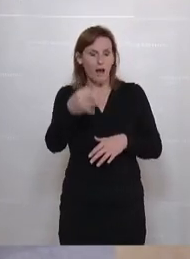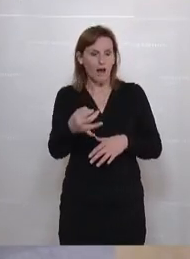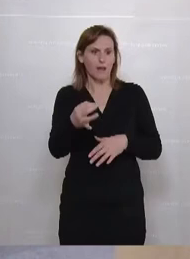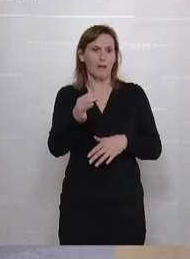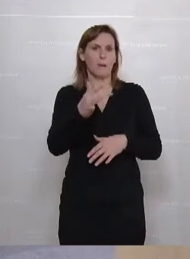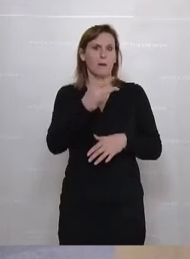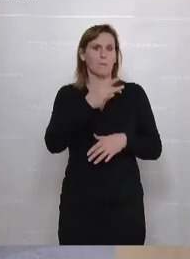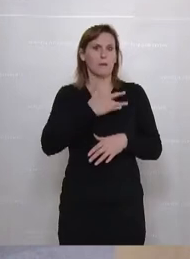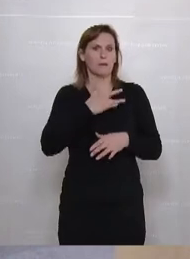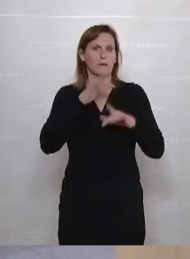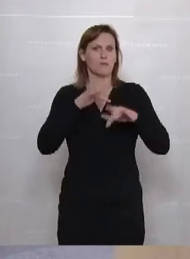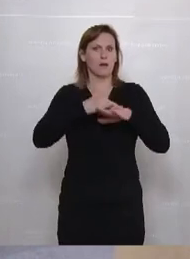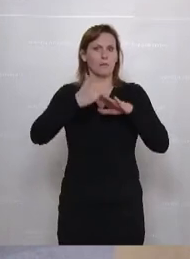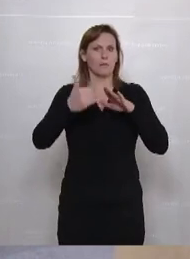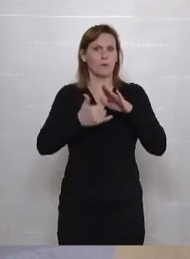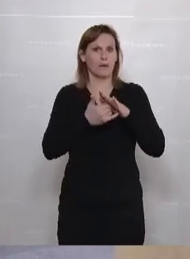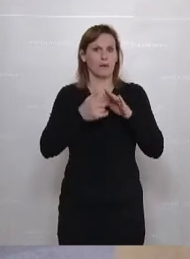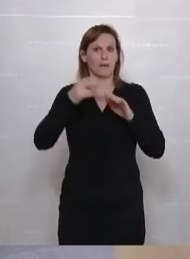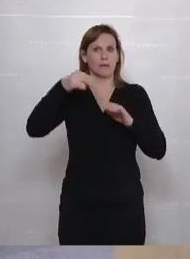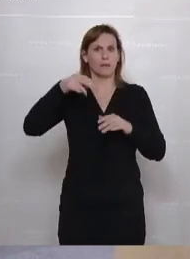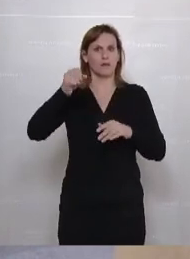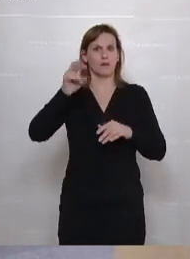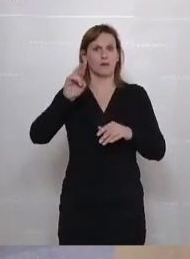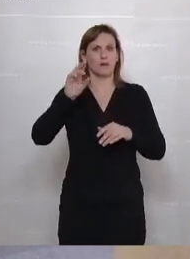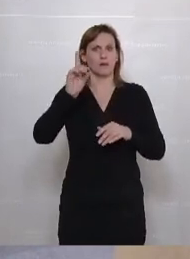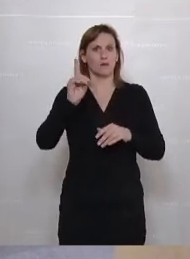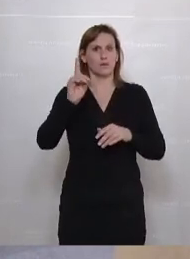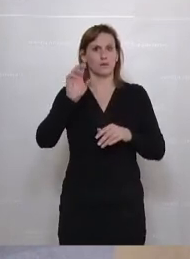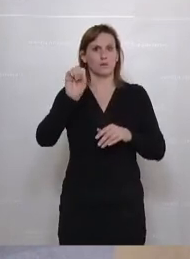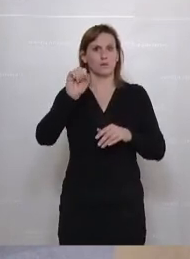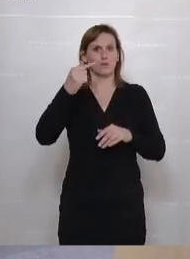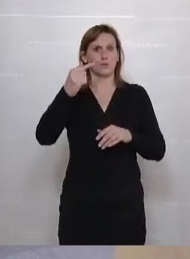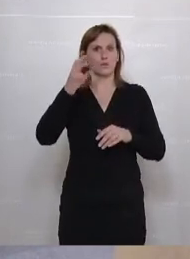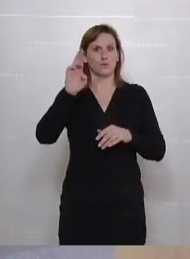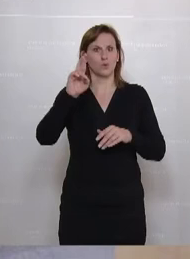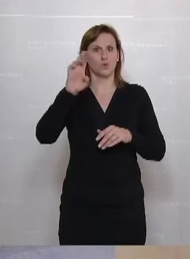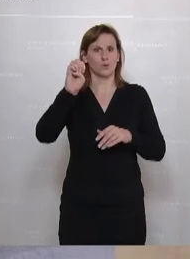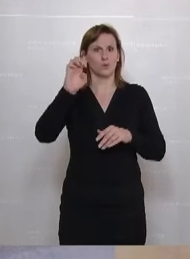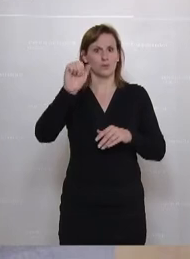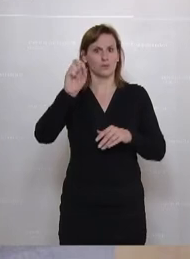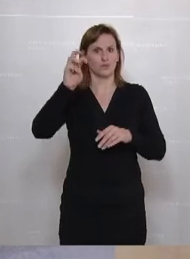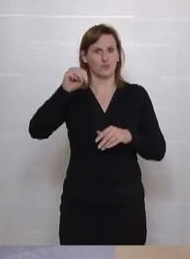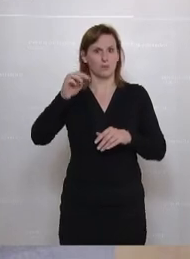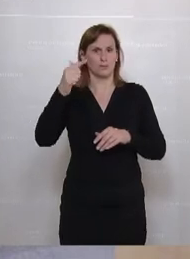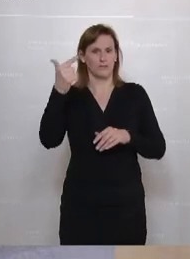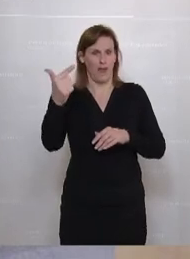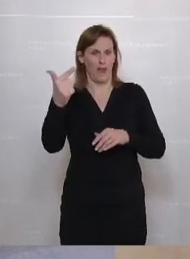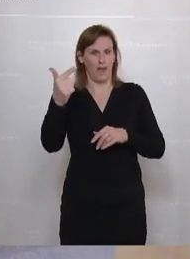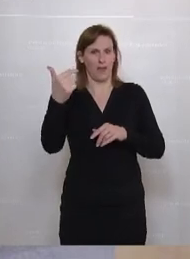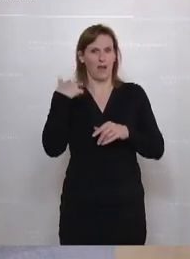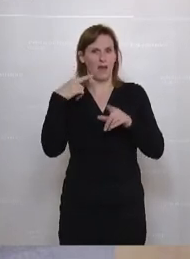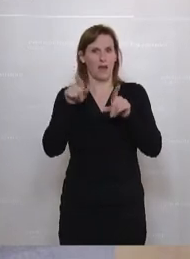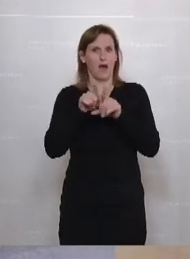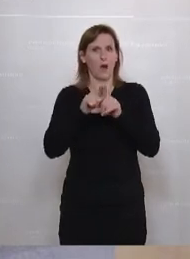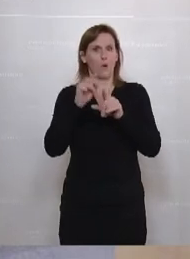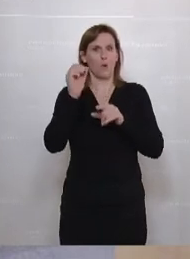betreffend des Projektes Nord Stream 2, an dem ja auch die OMV beteiligt ist und wo wir